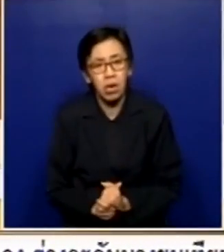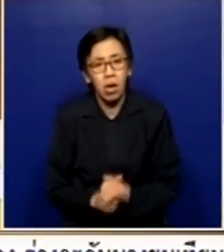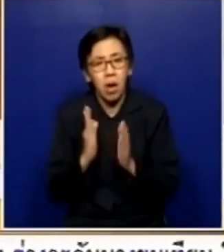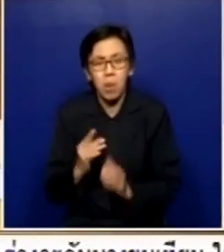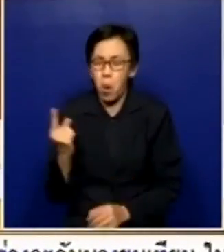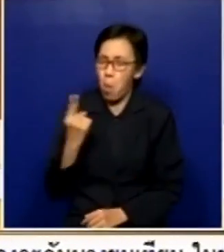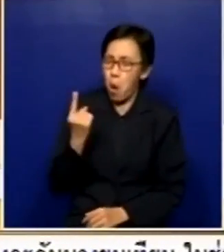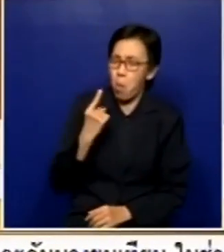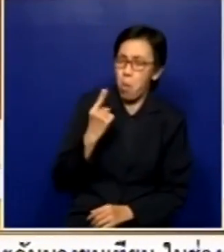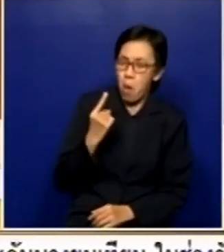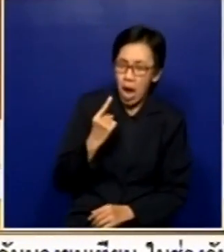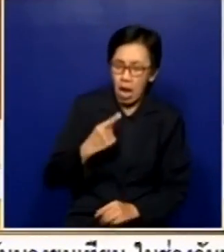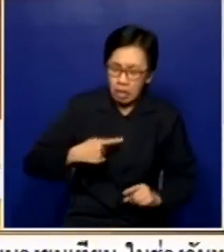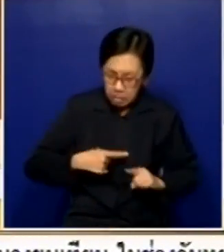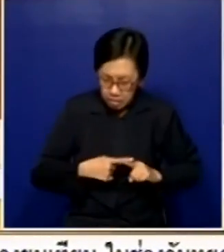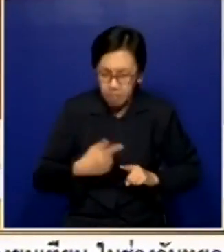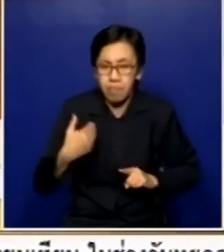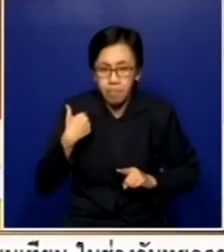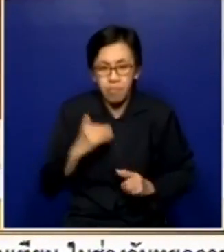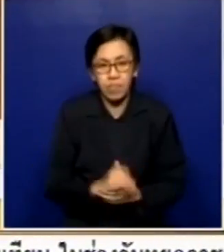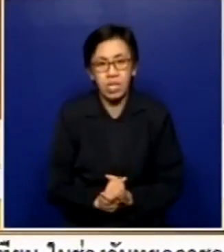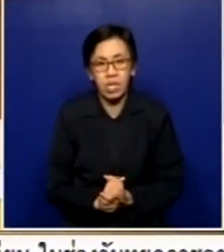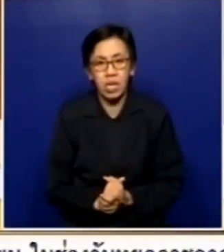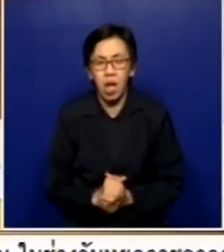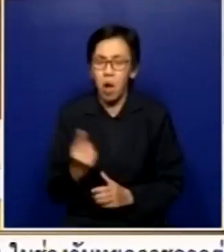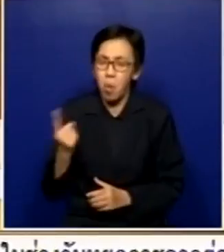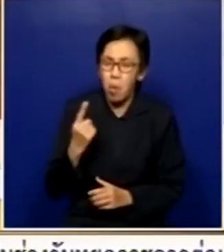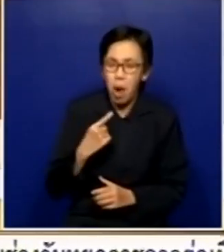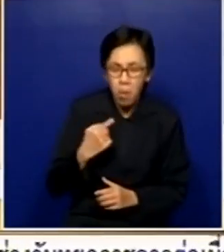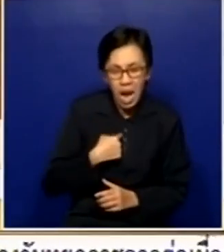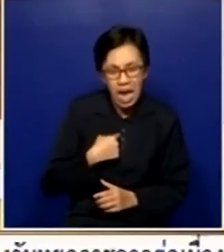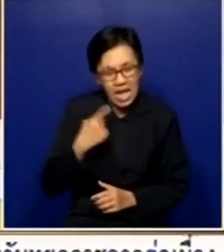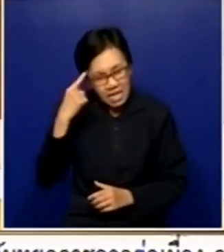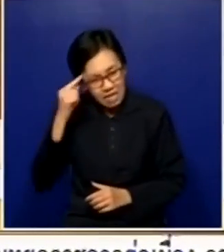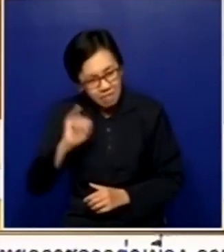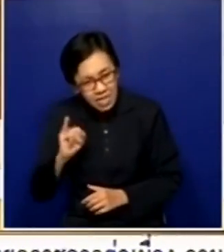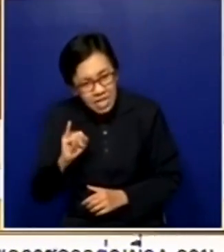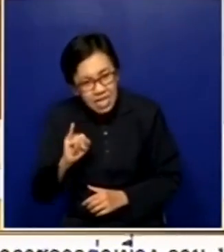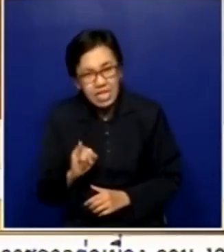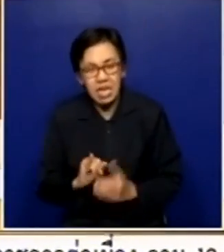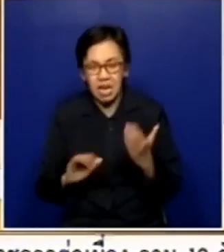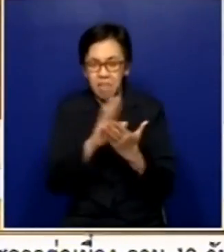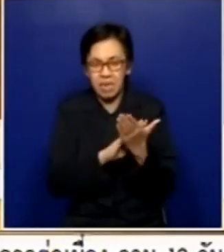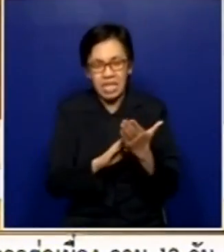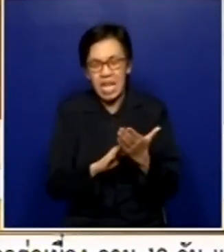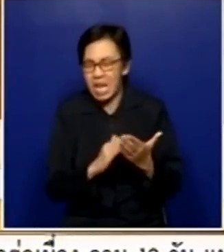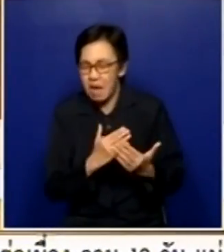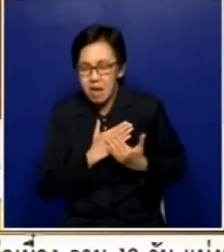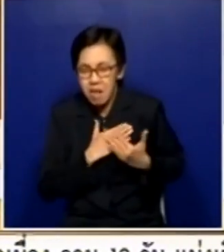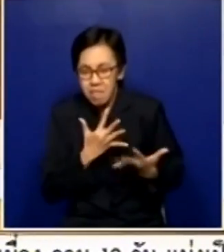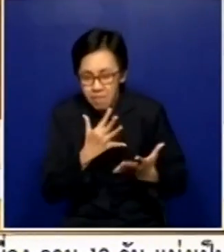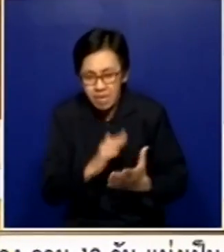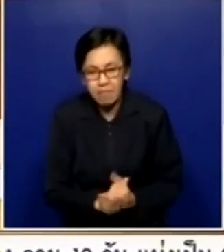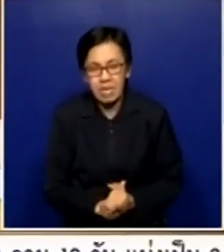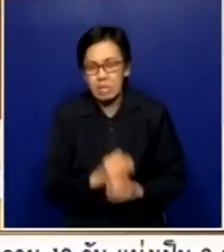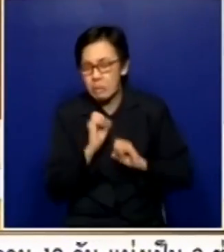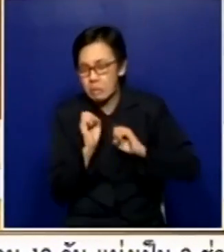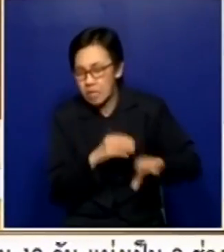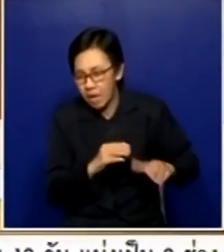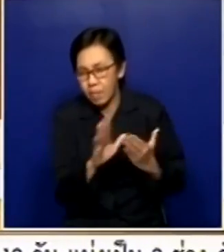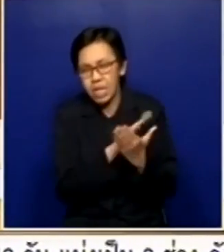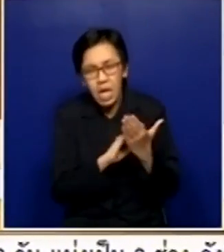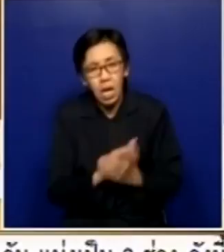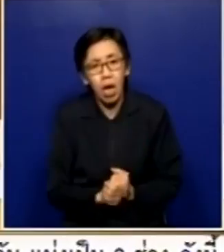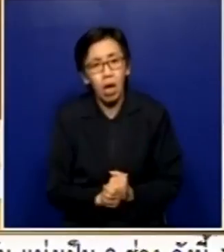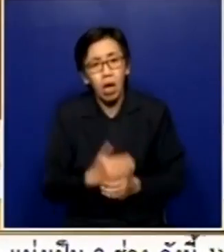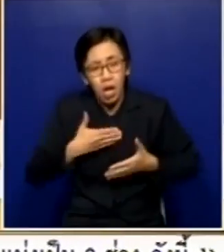ถูกดาวมากมีเจตนาอำพรางต่อการชั่งในแผ่นดินถ้าเกิดในผืนแผ่น